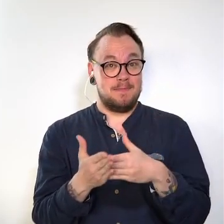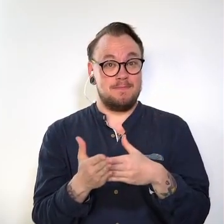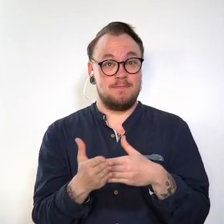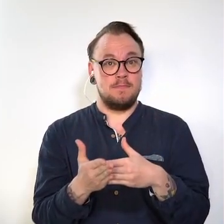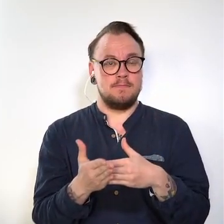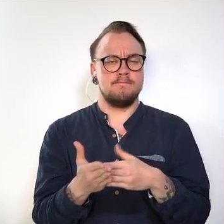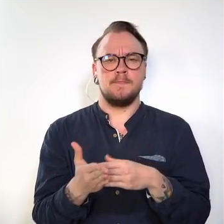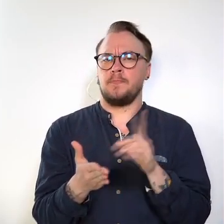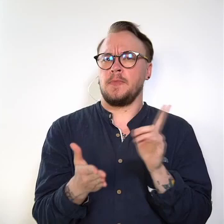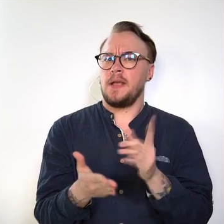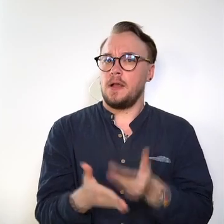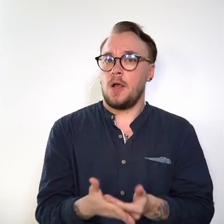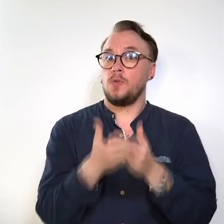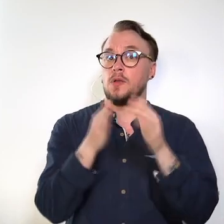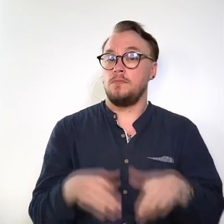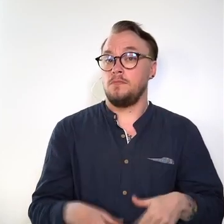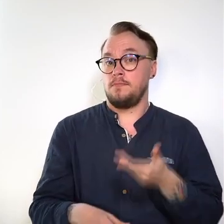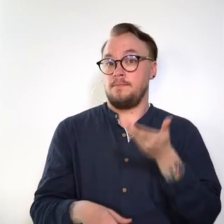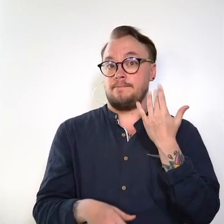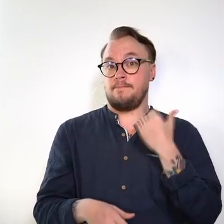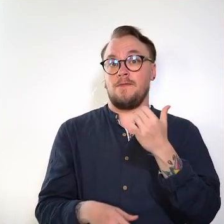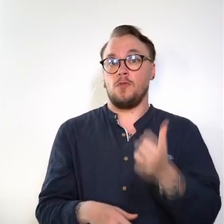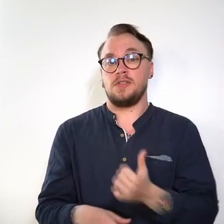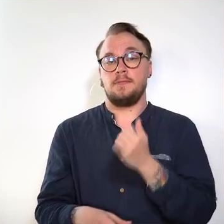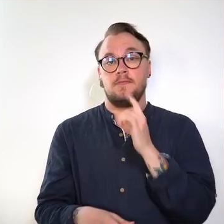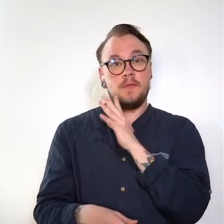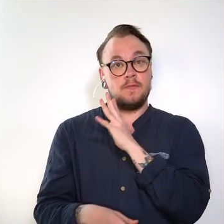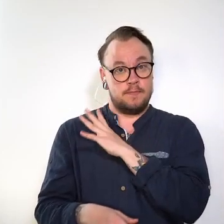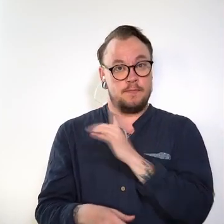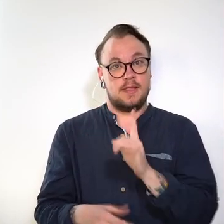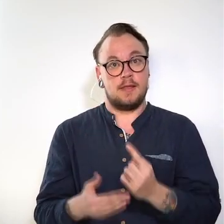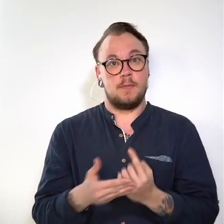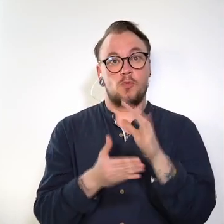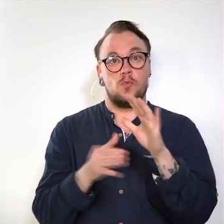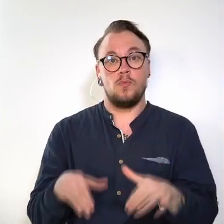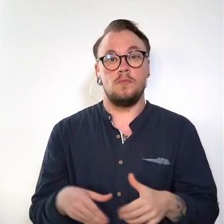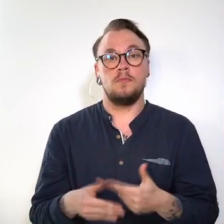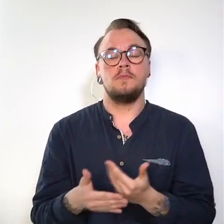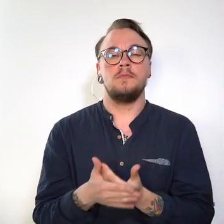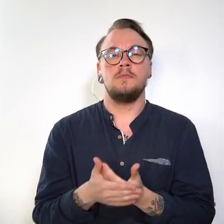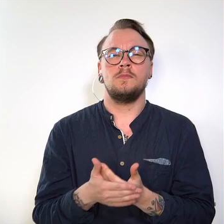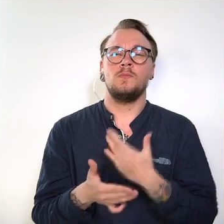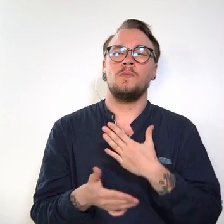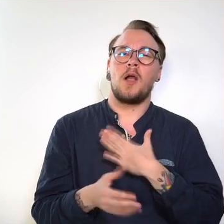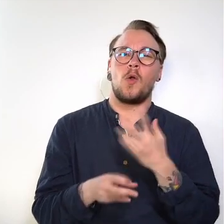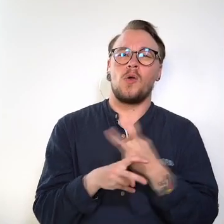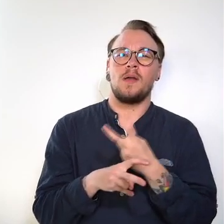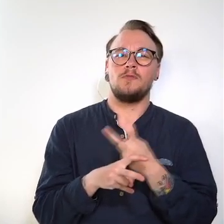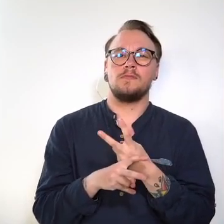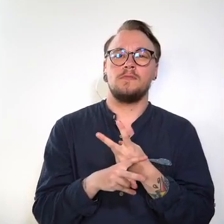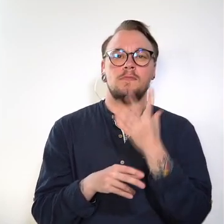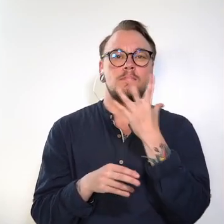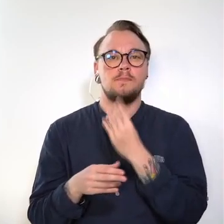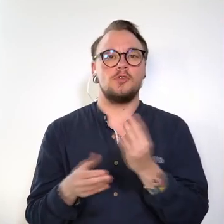auttanut se, että mikä viime vuosina on muutenkin tapahtunut, kun oma kokemus on ollut, että tämmöiset psykoterapiasuuntaukset